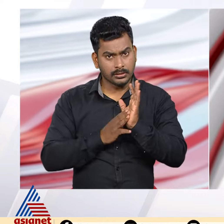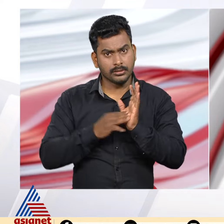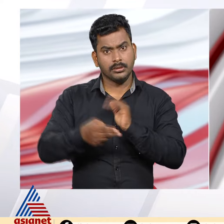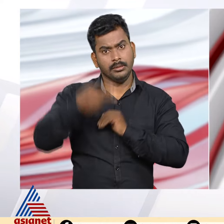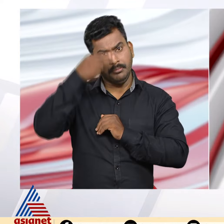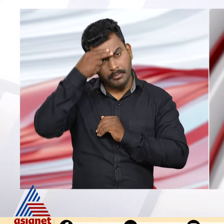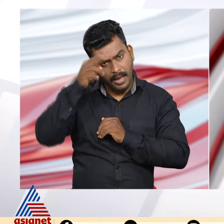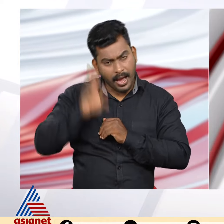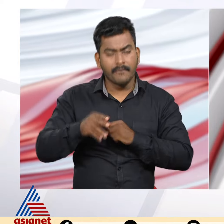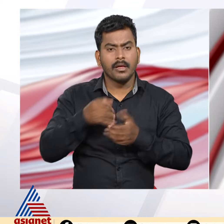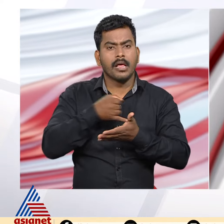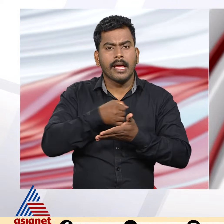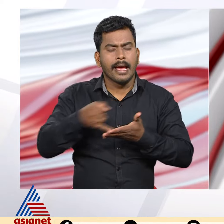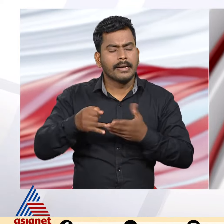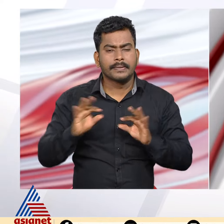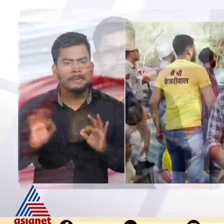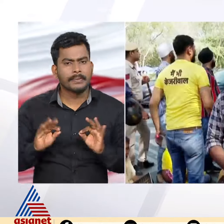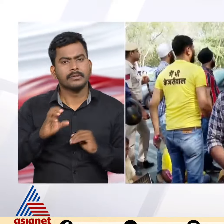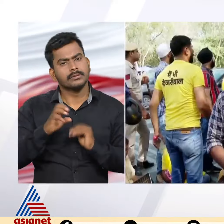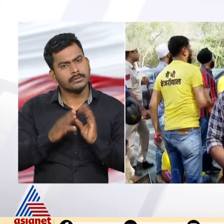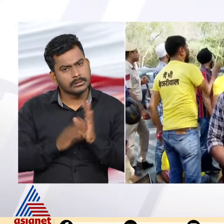മാറുന്നു. നടപടിക്രമങ്ങൾ എങ്ങനെയാണ്?